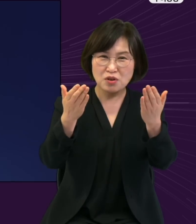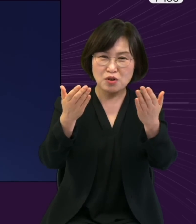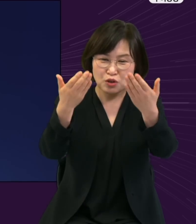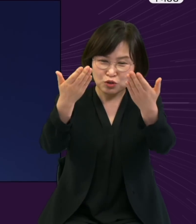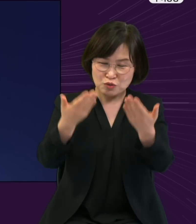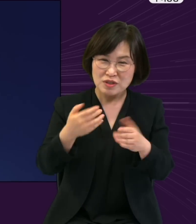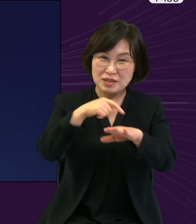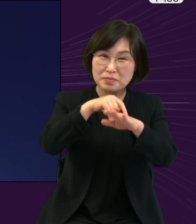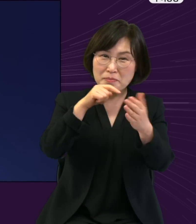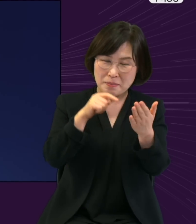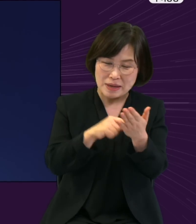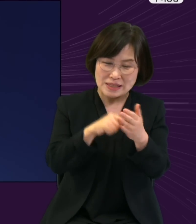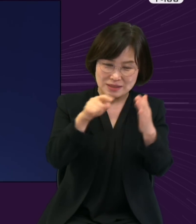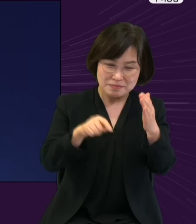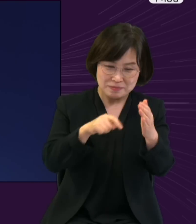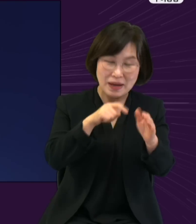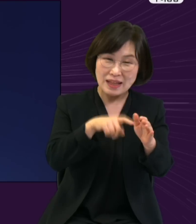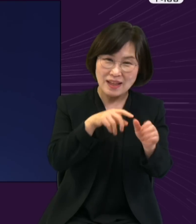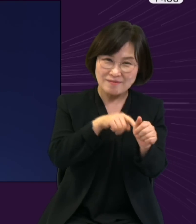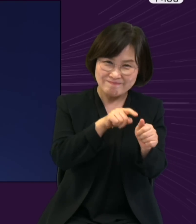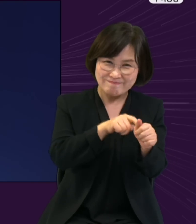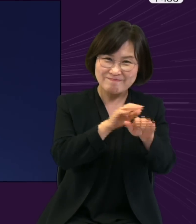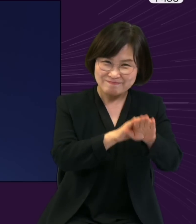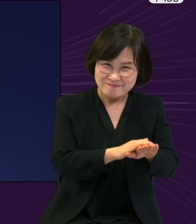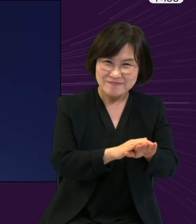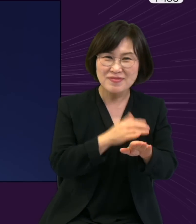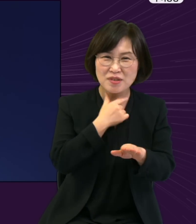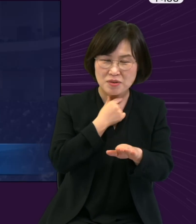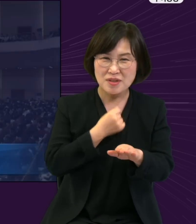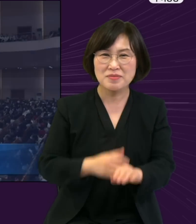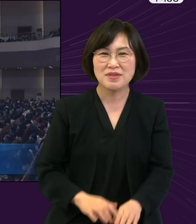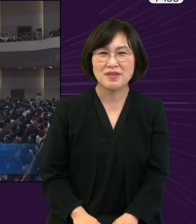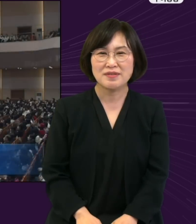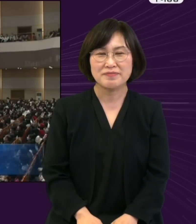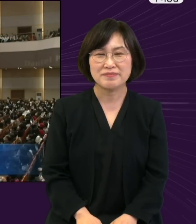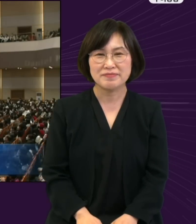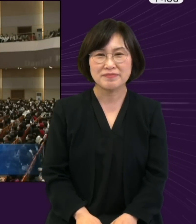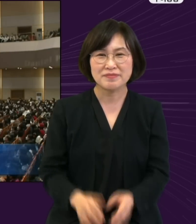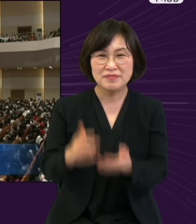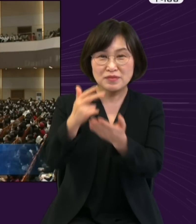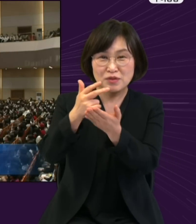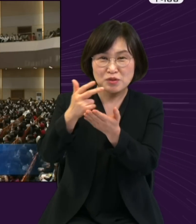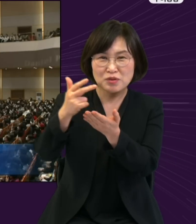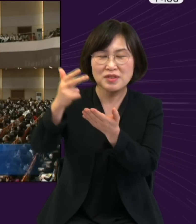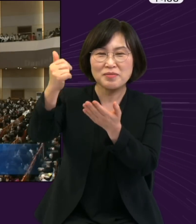마음에 새길 수 있기를 바랍니다. 찬양하겠습니다. 주님과